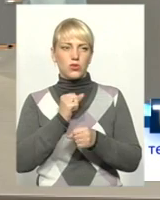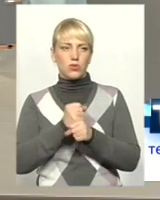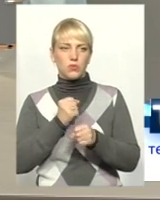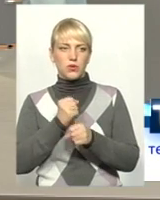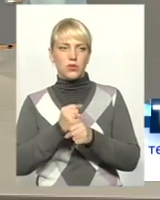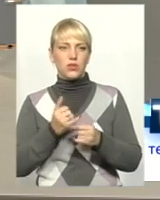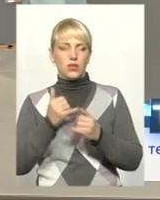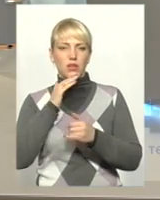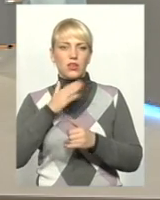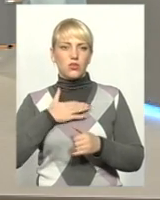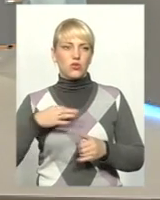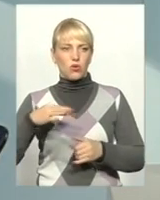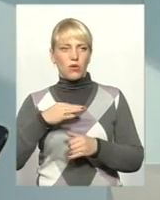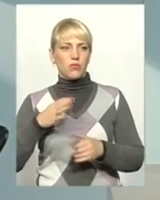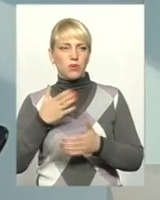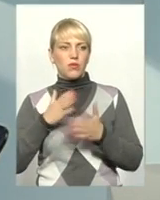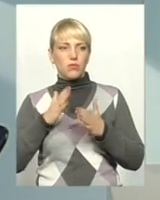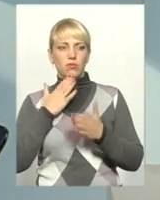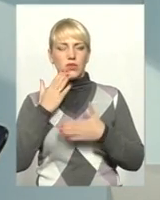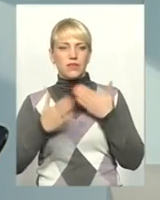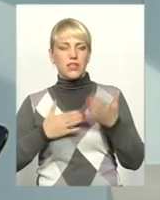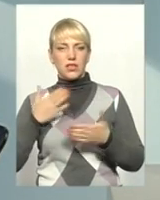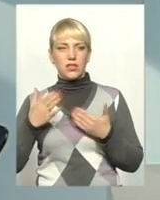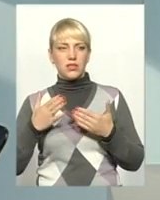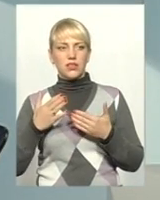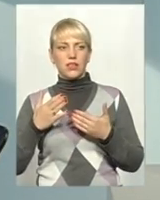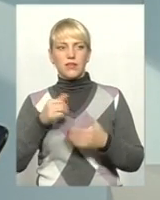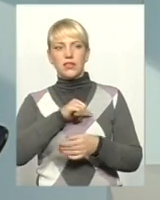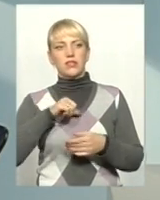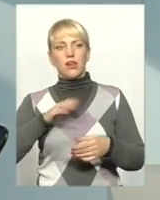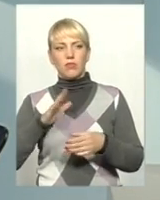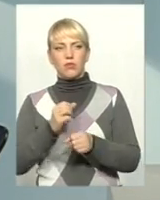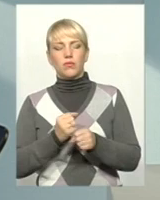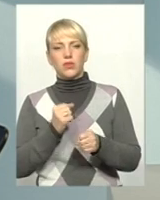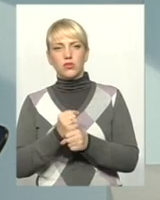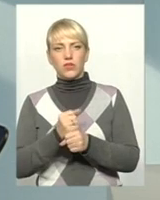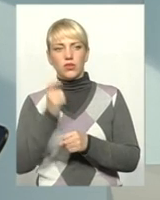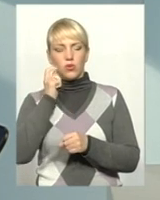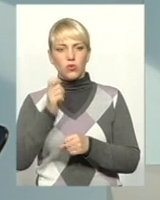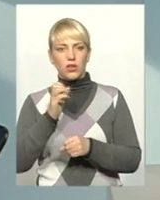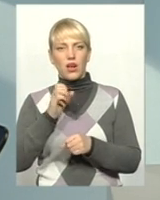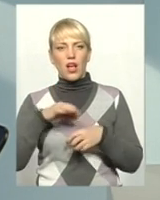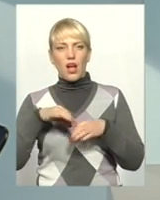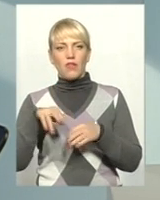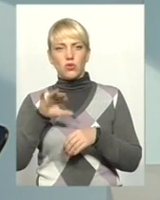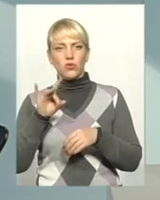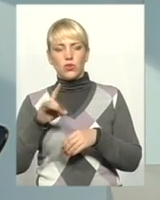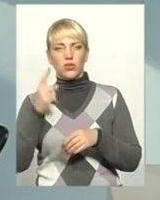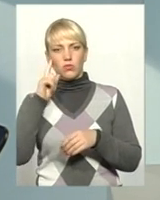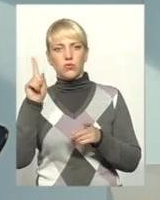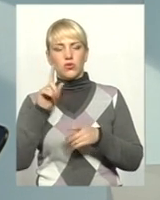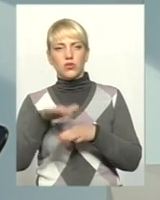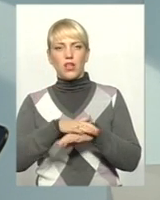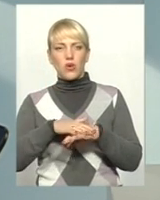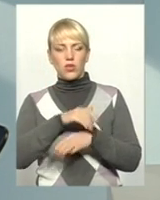профінансовані для нашої області. Тому ми будемо звертатися, самі будемо працювати з Укравтодором. Я думаю, що народні депутати,